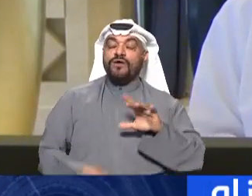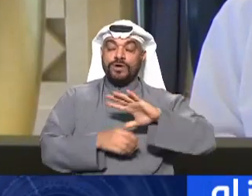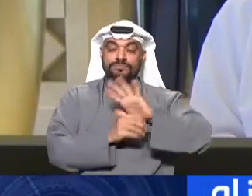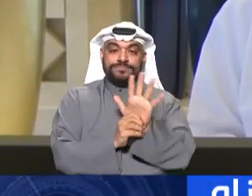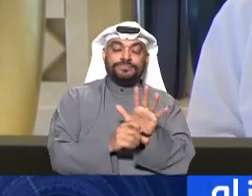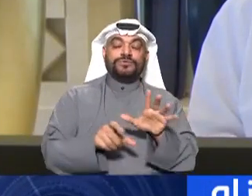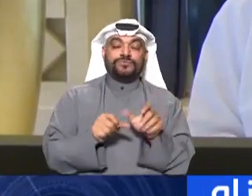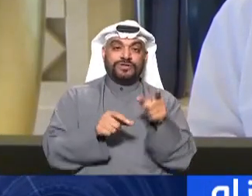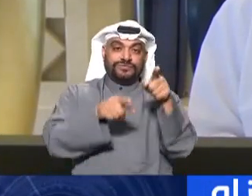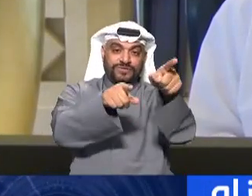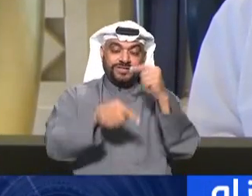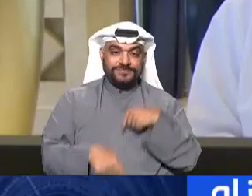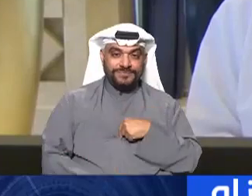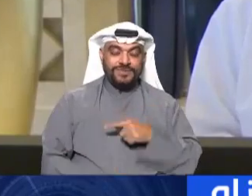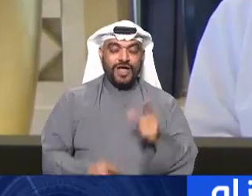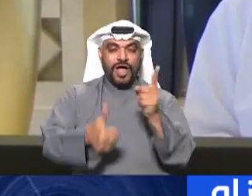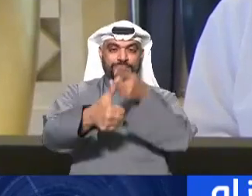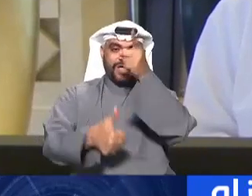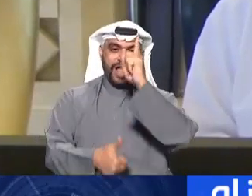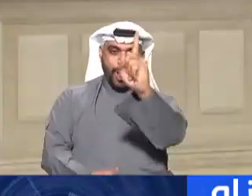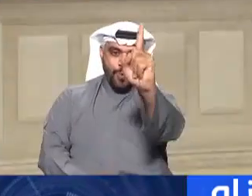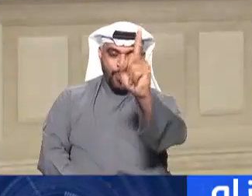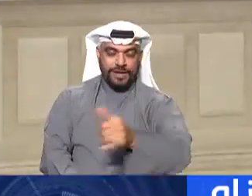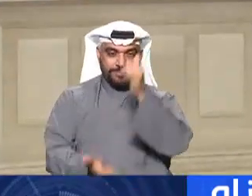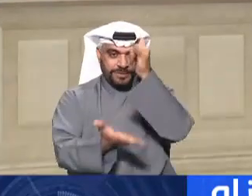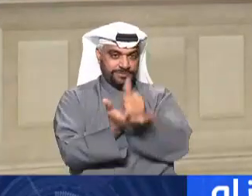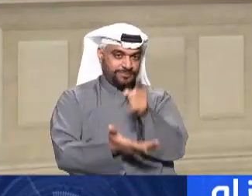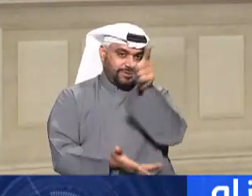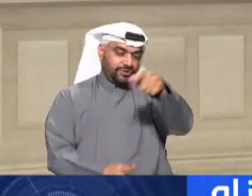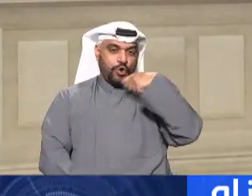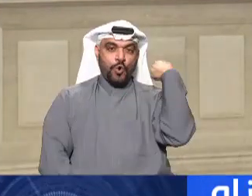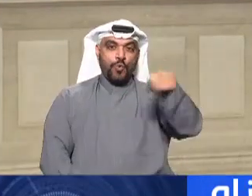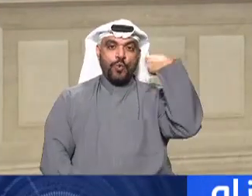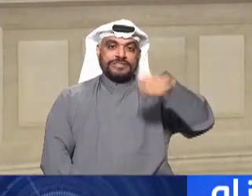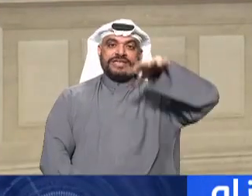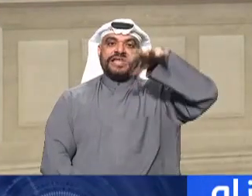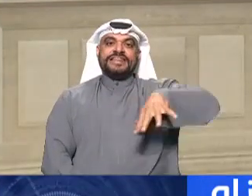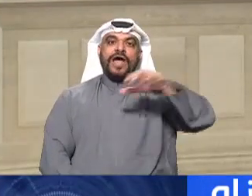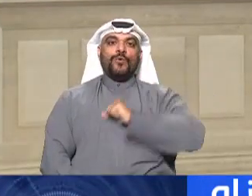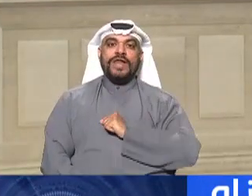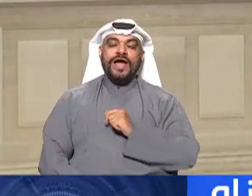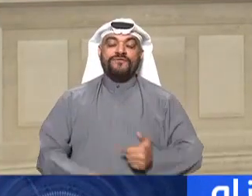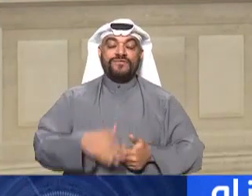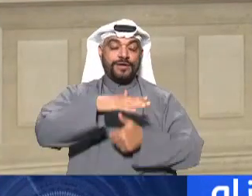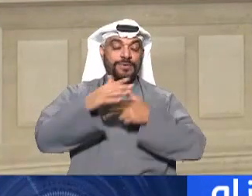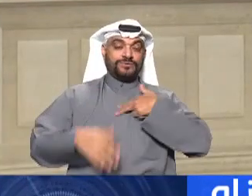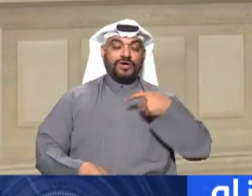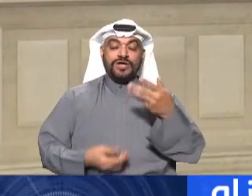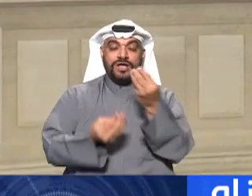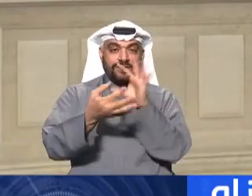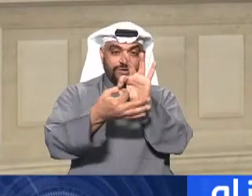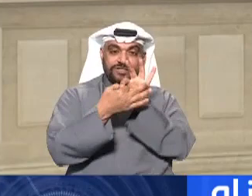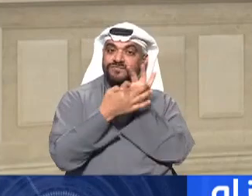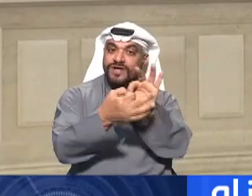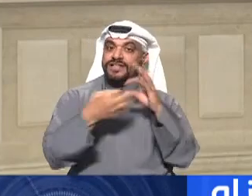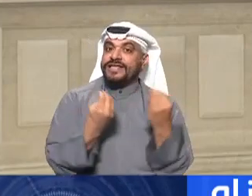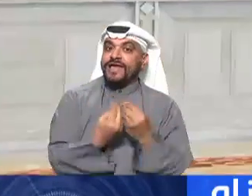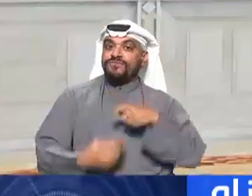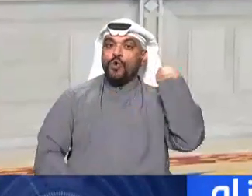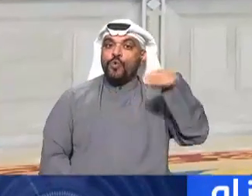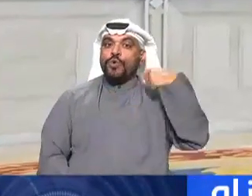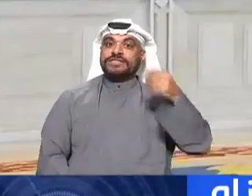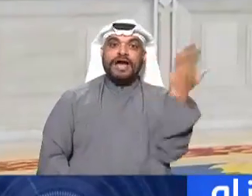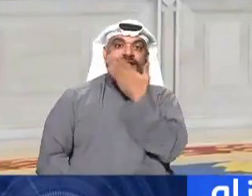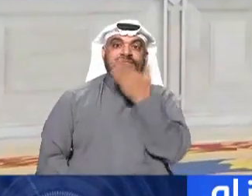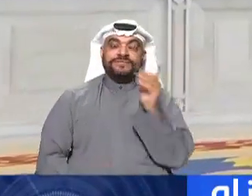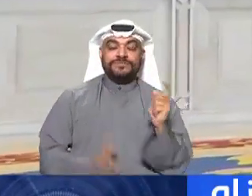الآتي: أولا، تكليف وزير الدولة لشؤون مجلس الأمة بالتنسيق مع وزارة الصحة لاستعجال مشروع